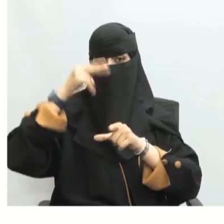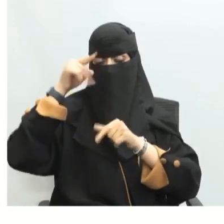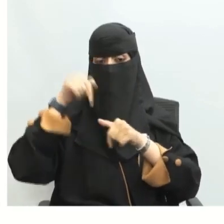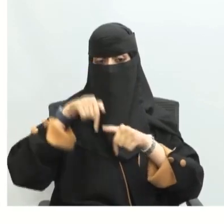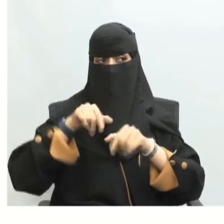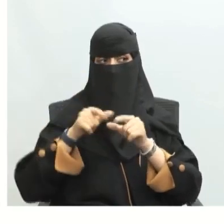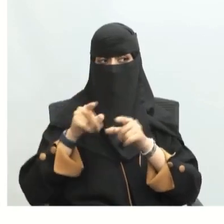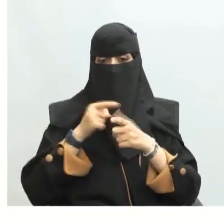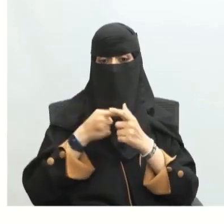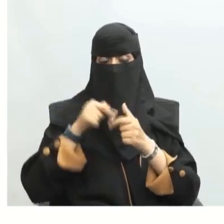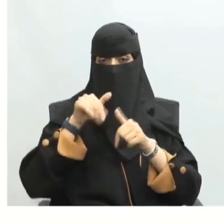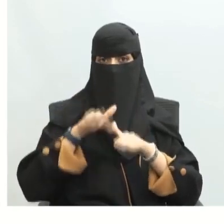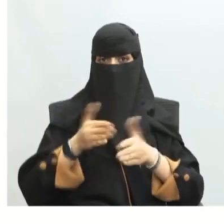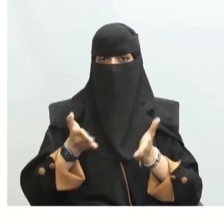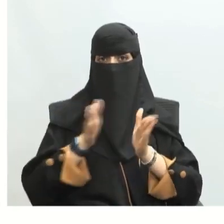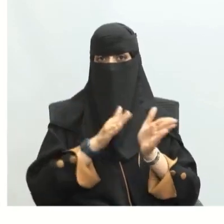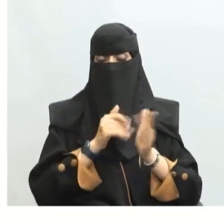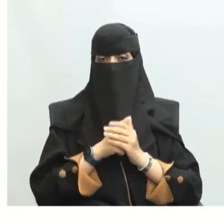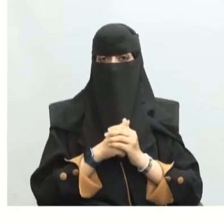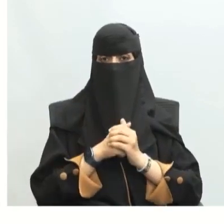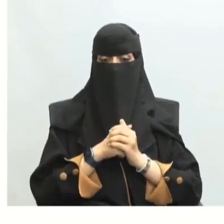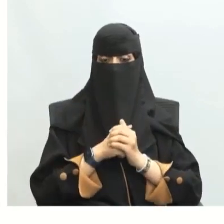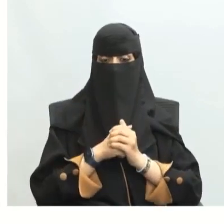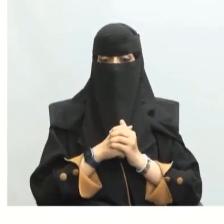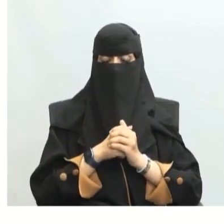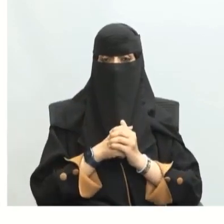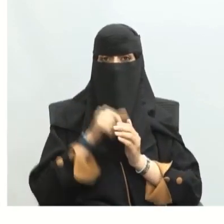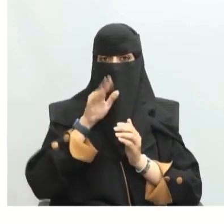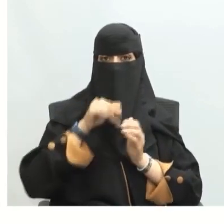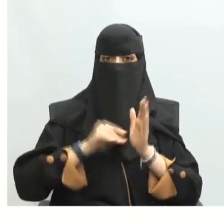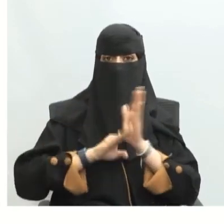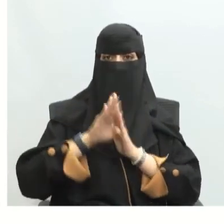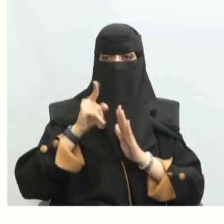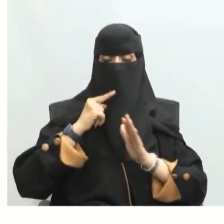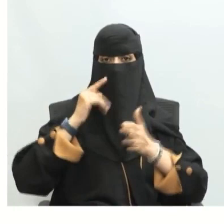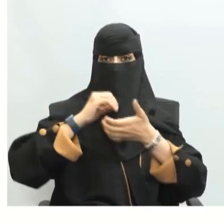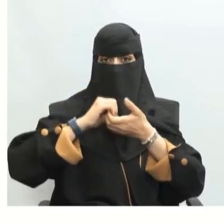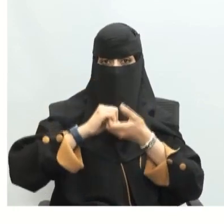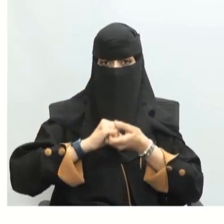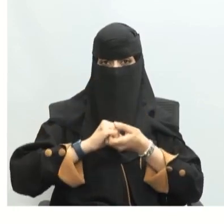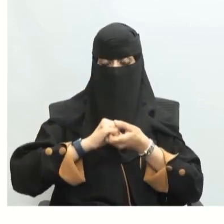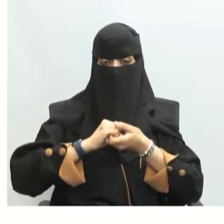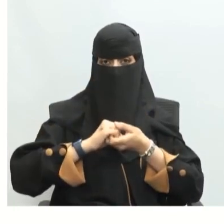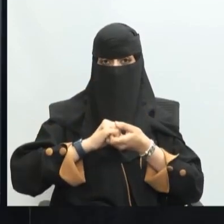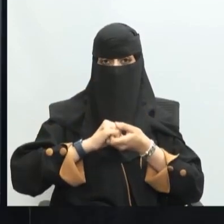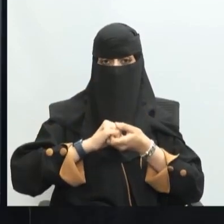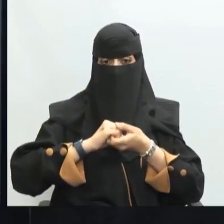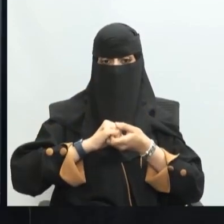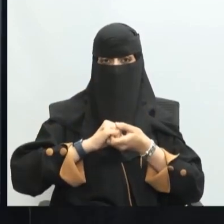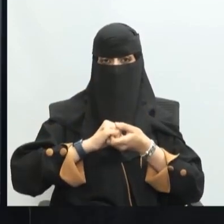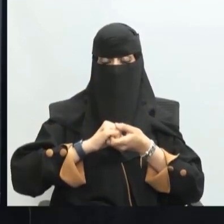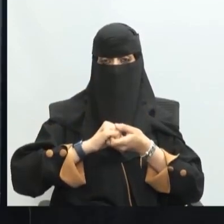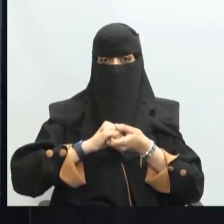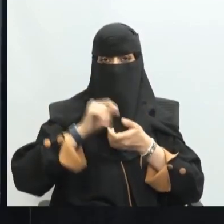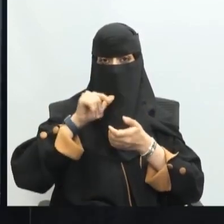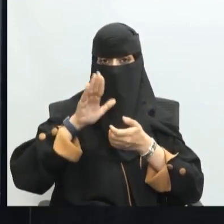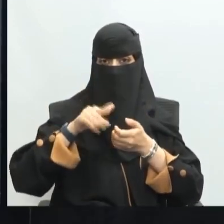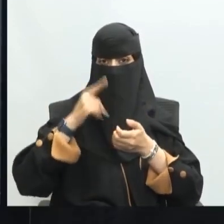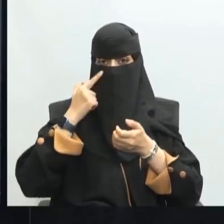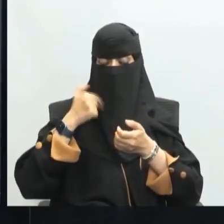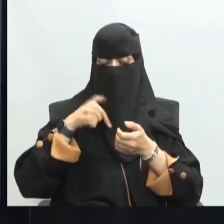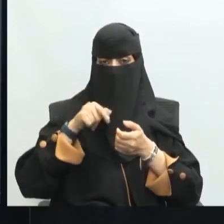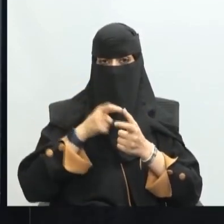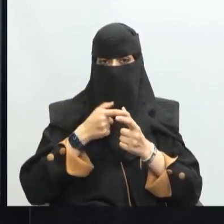ابناء المجتمع وايضا يعزز لدينا التلاحم واللحمه الوطنيه والتعايش بين